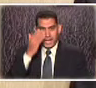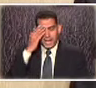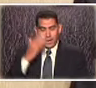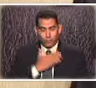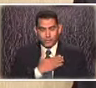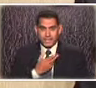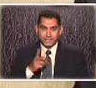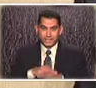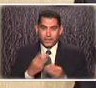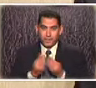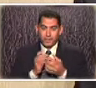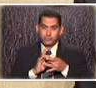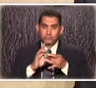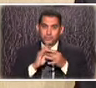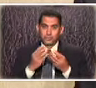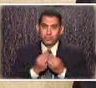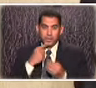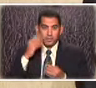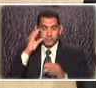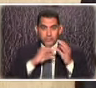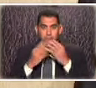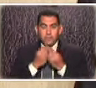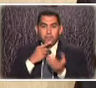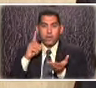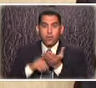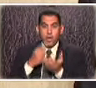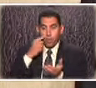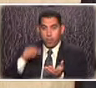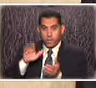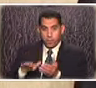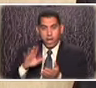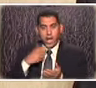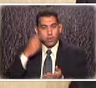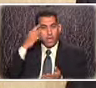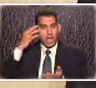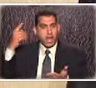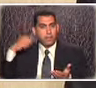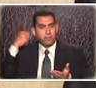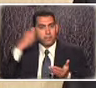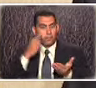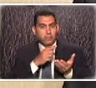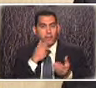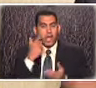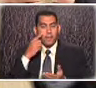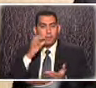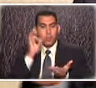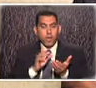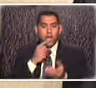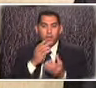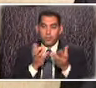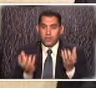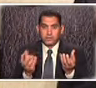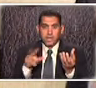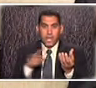اهلا وسهلا بحضراتكم نواصل حوارنا ما بين الواقعيه والمثاليه الاغراق في الواقع